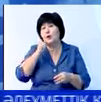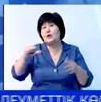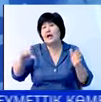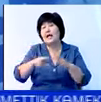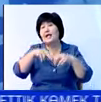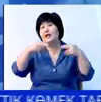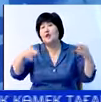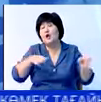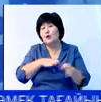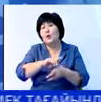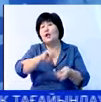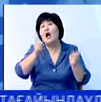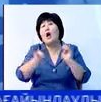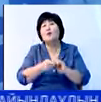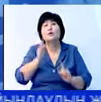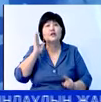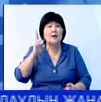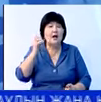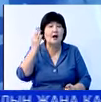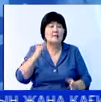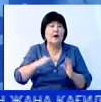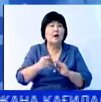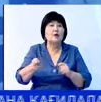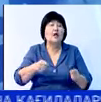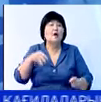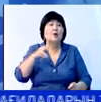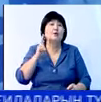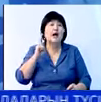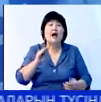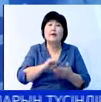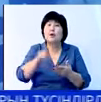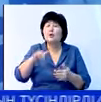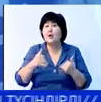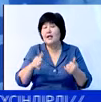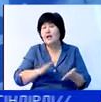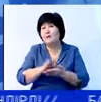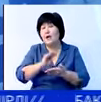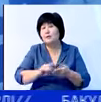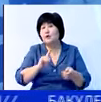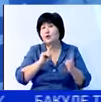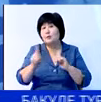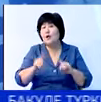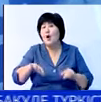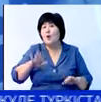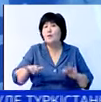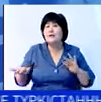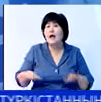электр желілері түгелдей ауыстырылмақ. Қармақшы ауданының әкімі Мұса Қалдарбеков журналистерге арналған баспасөз мәслихатында